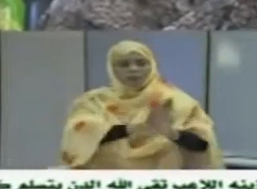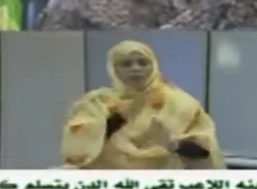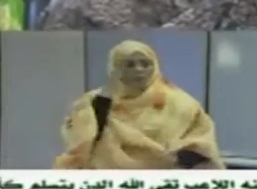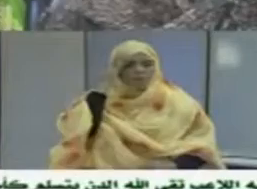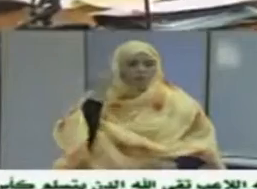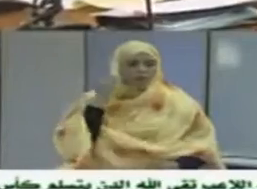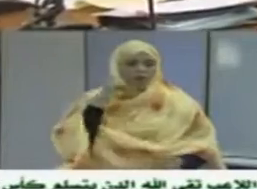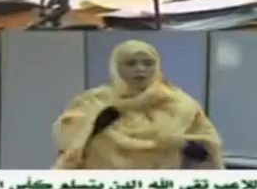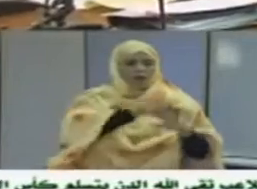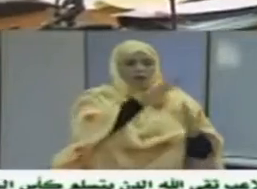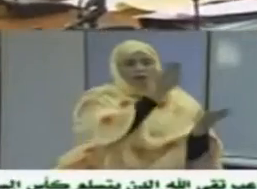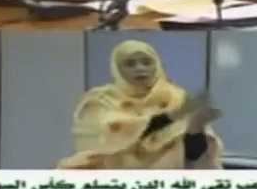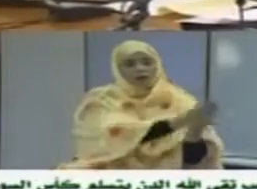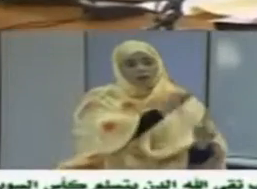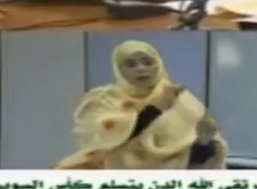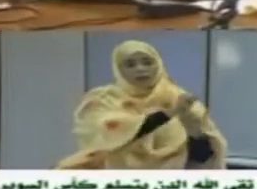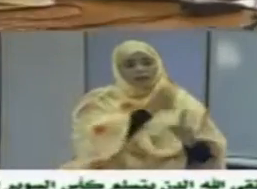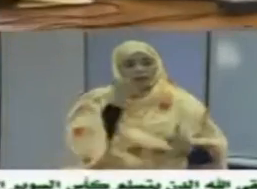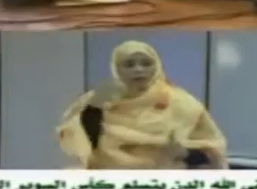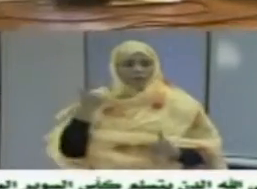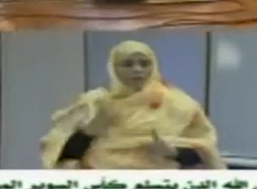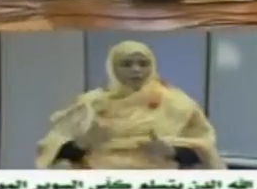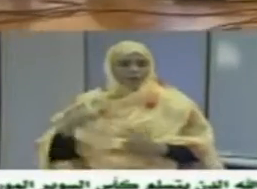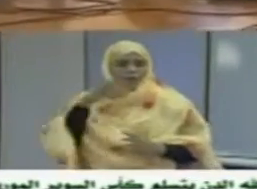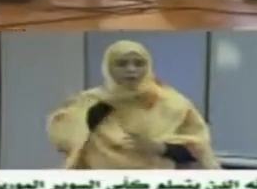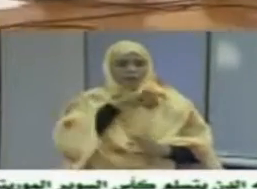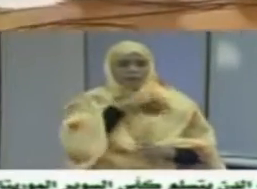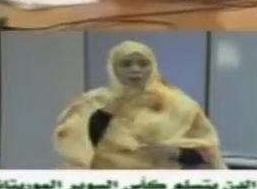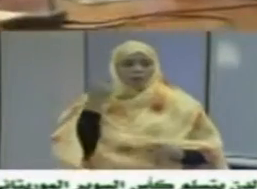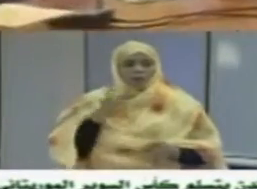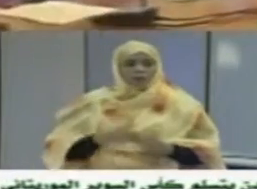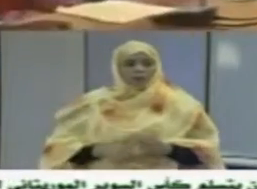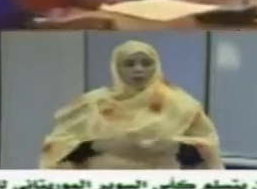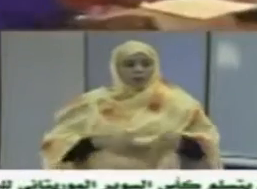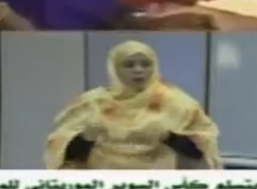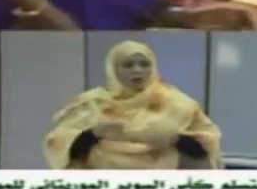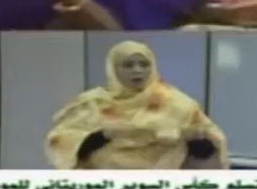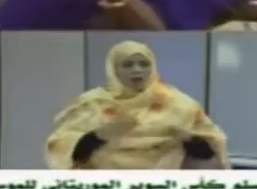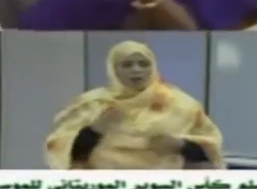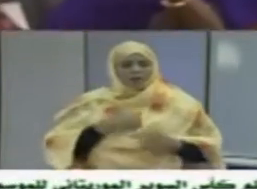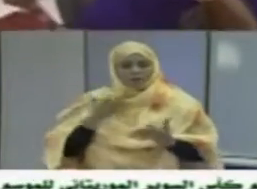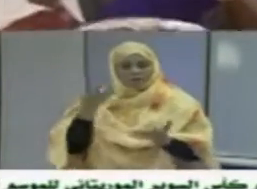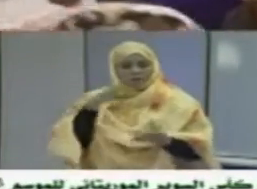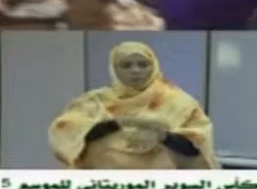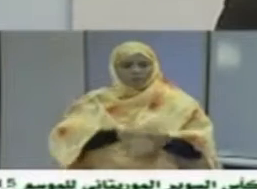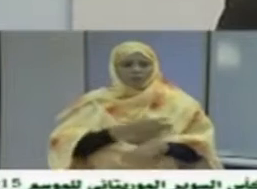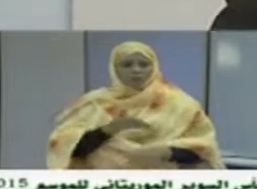القرار يأتي من أجل مزيد من المكتسبات والصيانة أخرى تحققت على أرض الواقع.